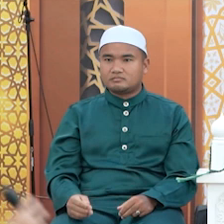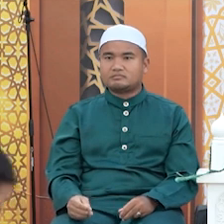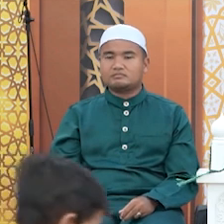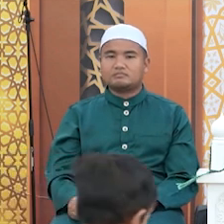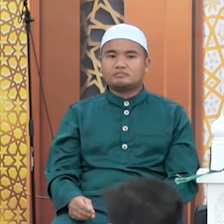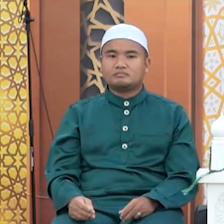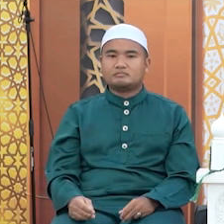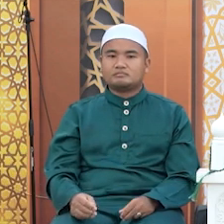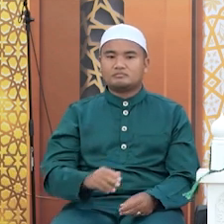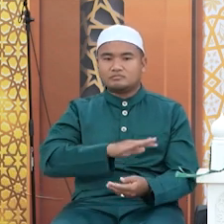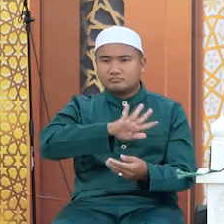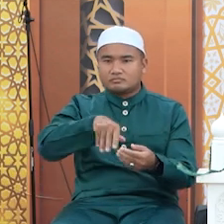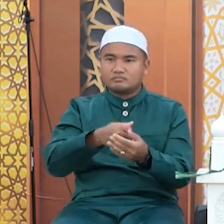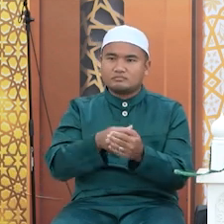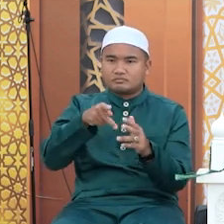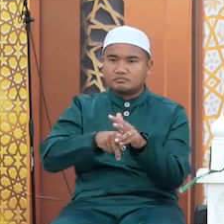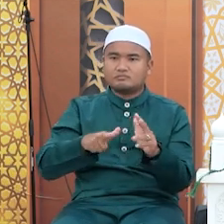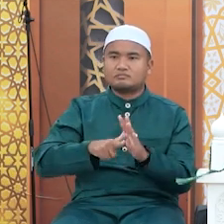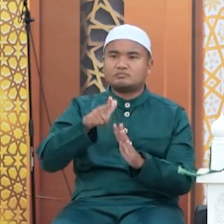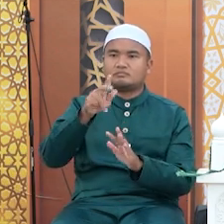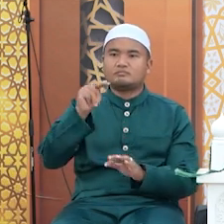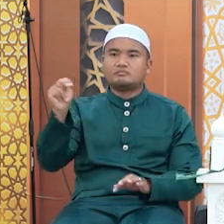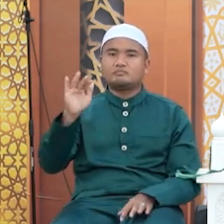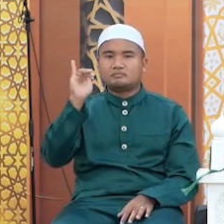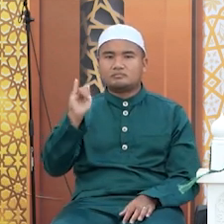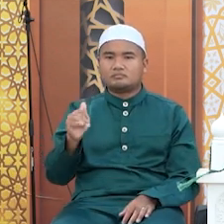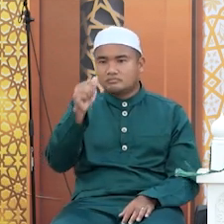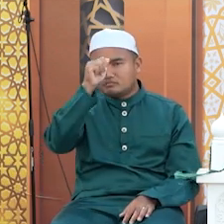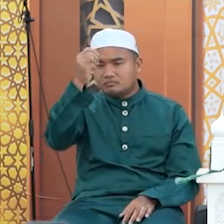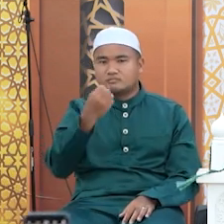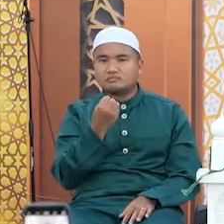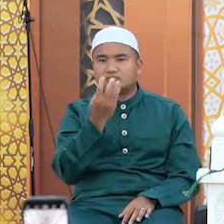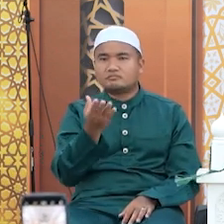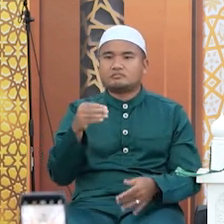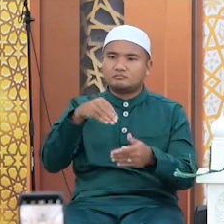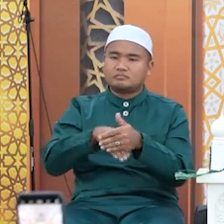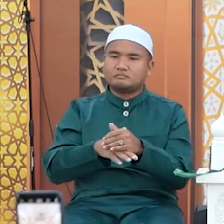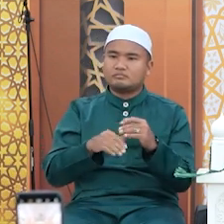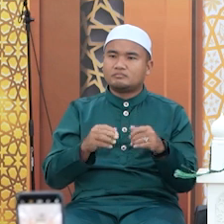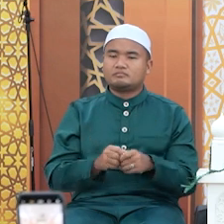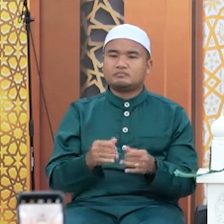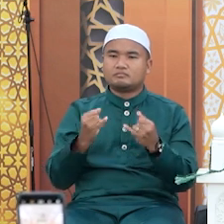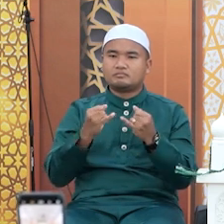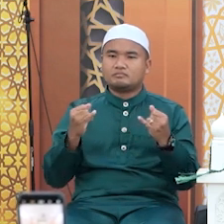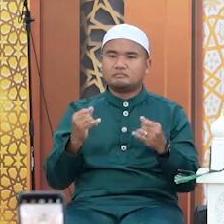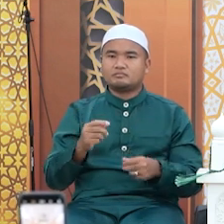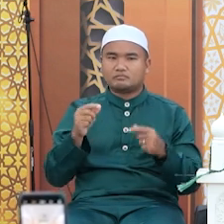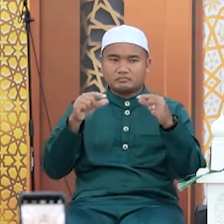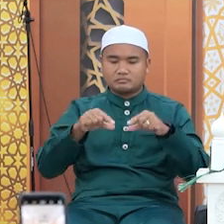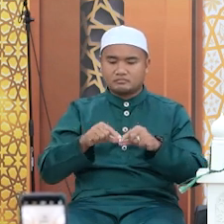Nikmat-nikmat yang dinyatakan oleh Allah, wa in tauddu ni'matallah la